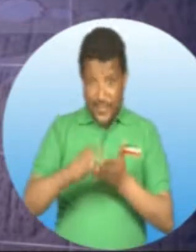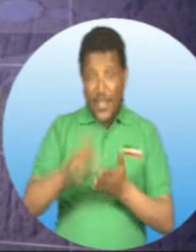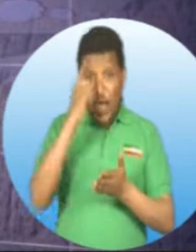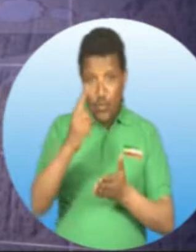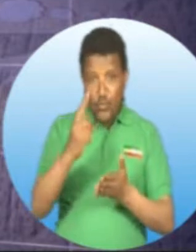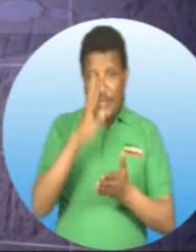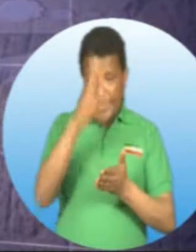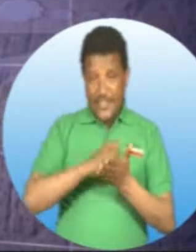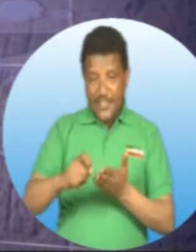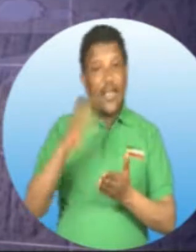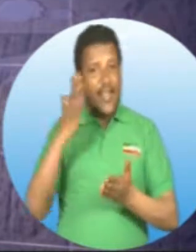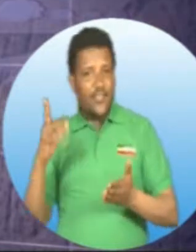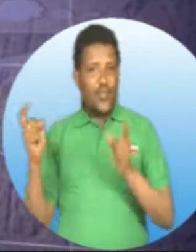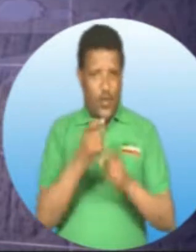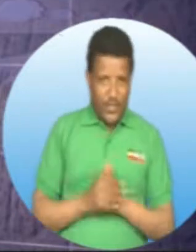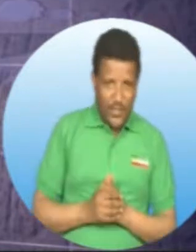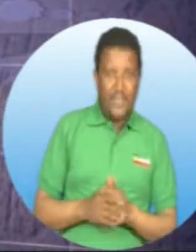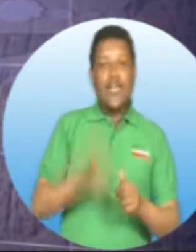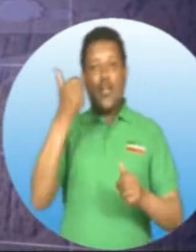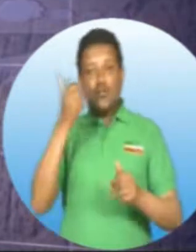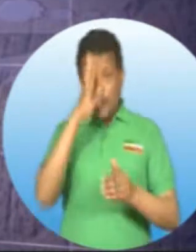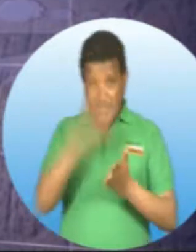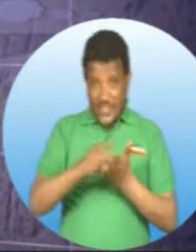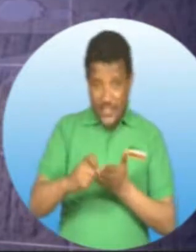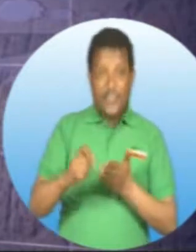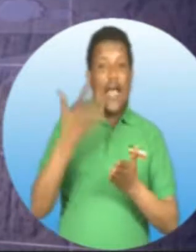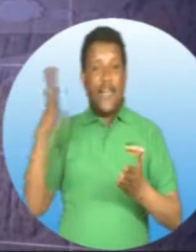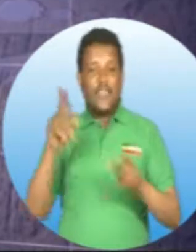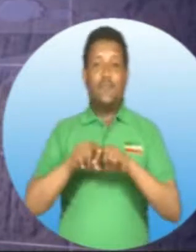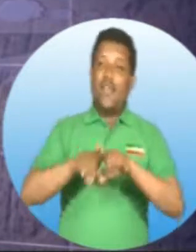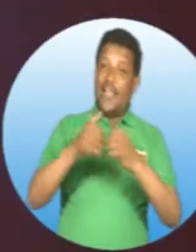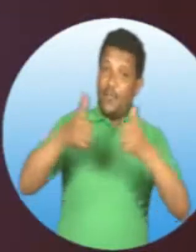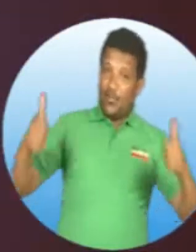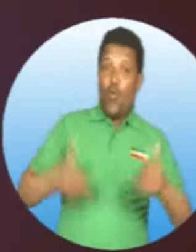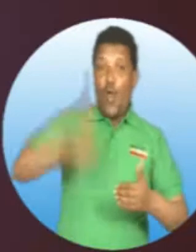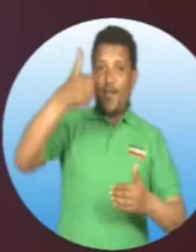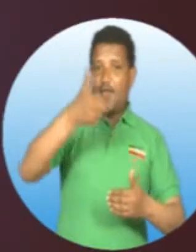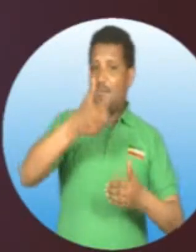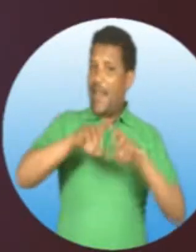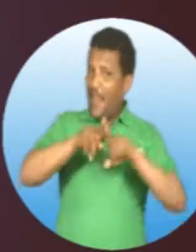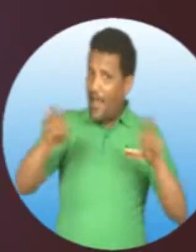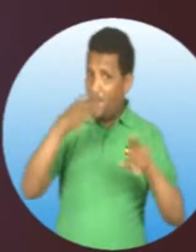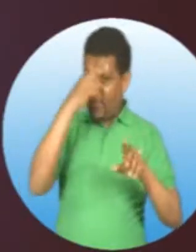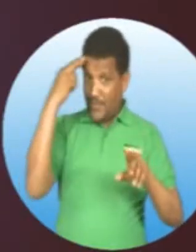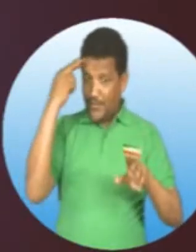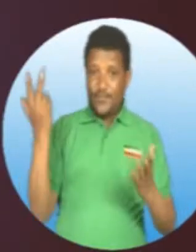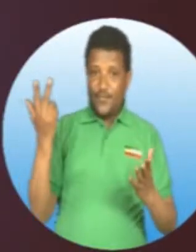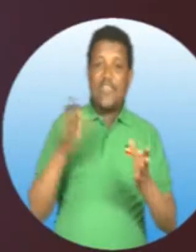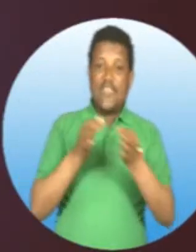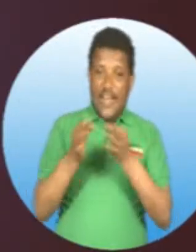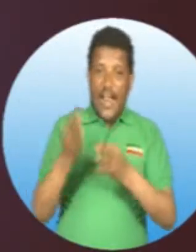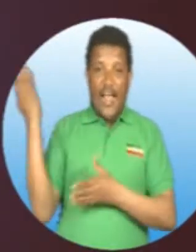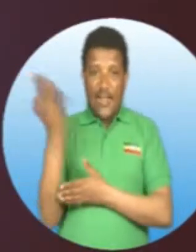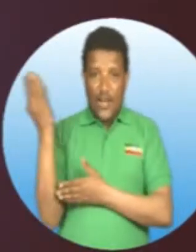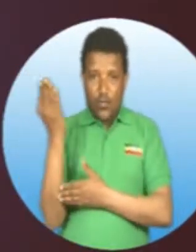ተራኪ ድርሰት አንዱ የድርሰት አይነት እንደሆነና ከሌሎች የድርሰት አይነቶች የሚለይበት ዋነኛ መለያው